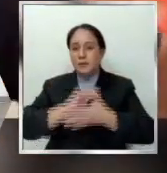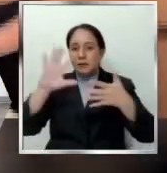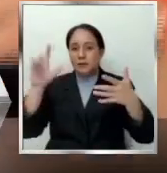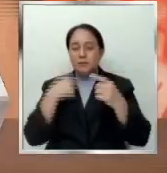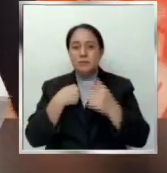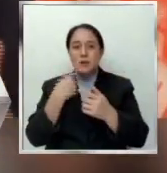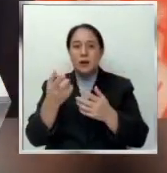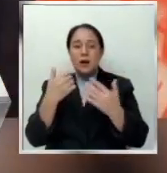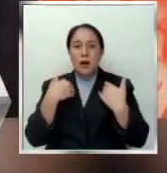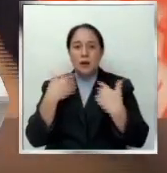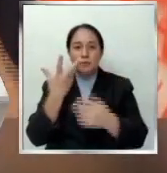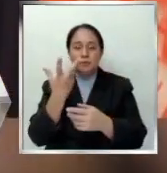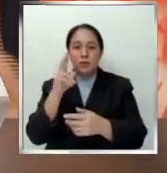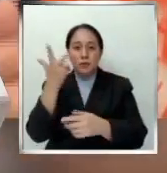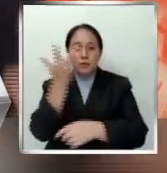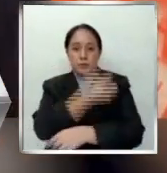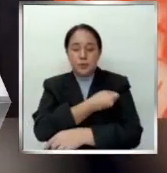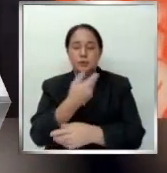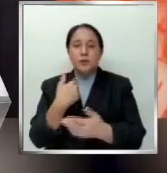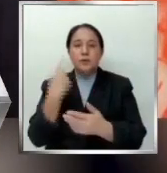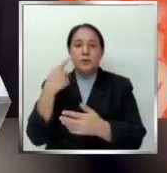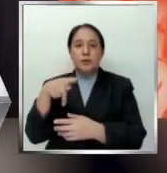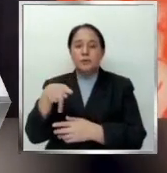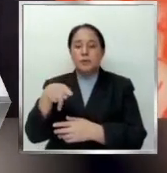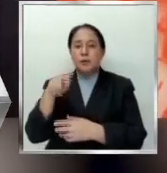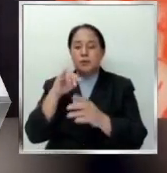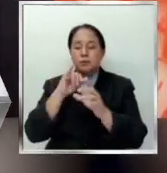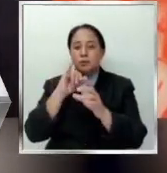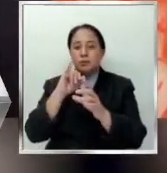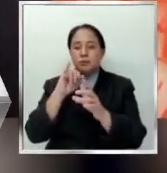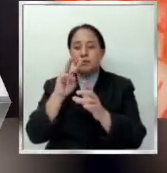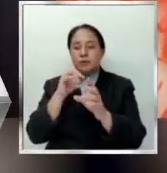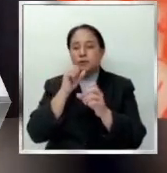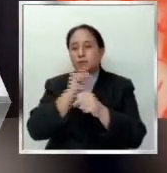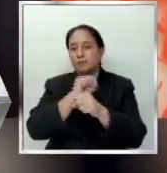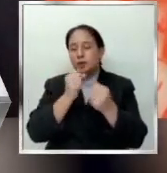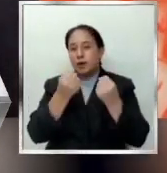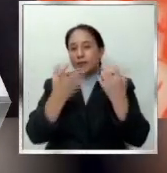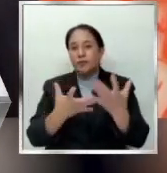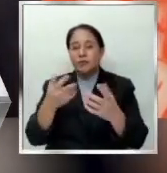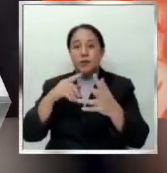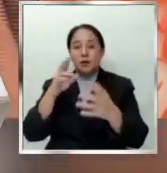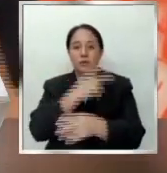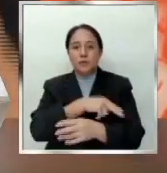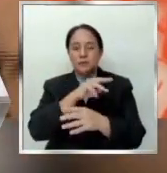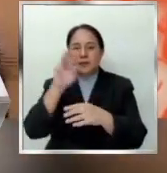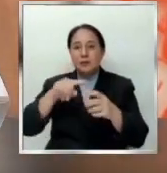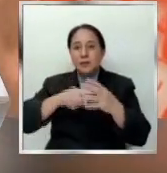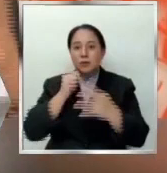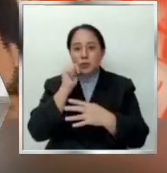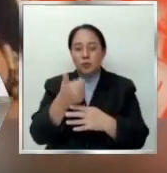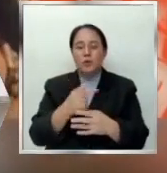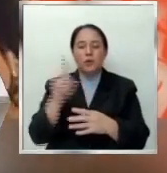booster vaccination drive-through para sa PUV drivers sa ospital ng Maynila simula po bukas. Hanggang 1,000 ang